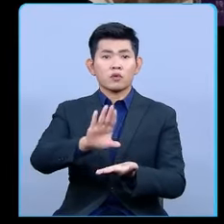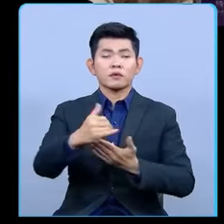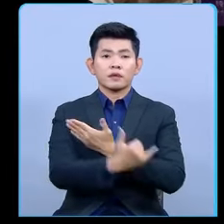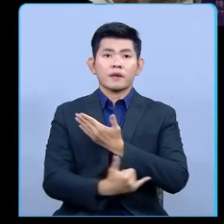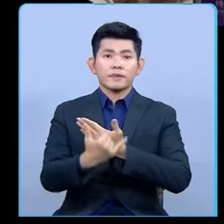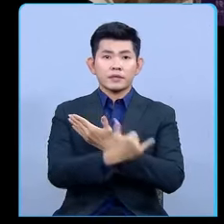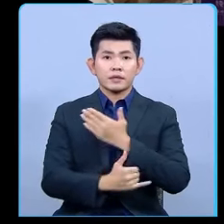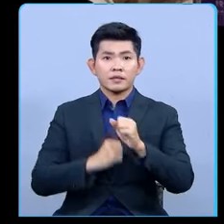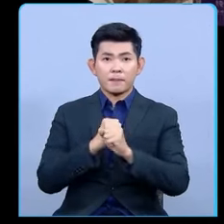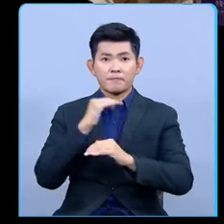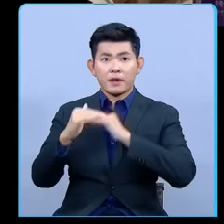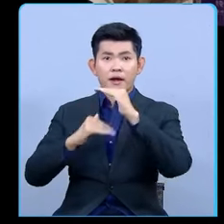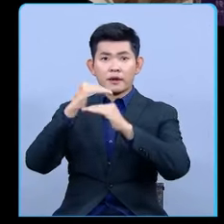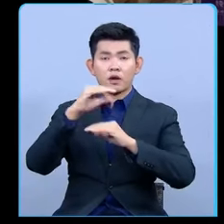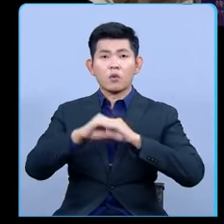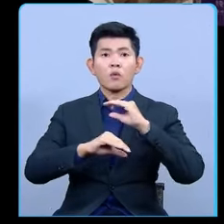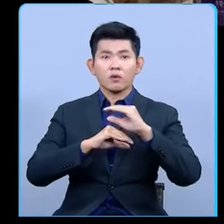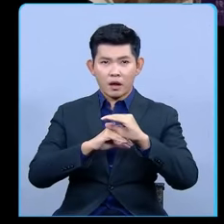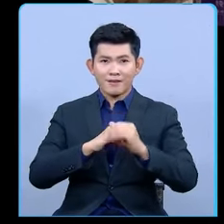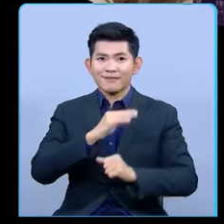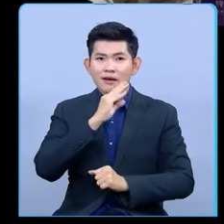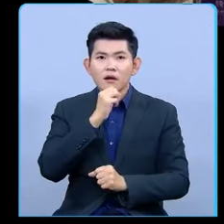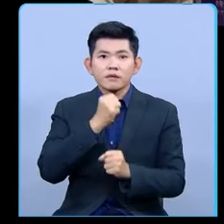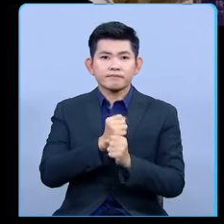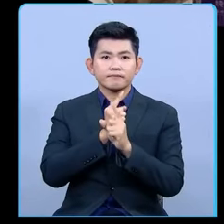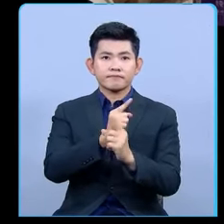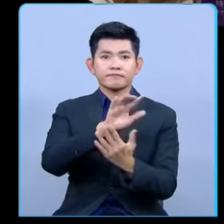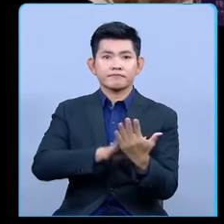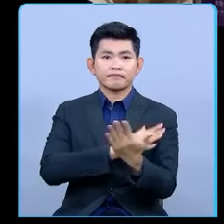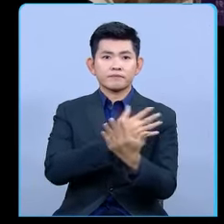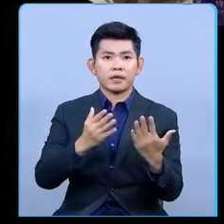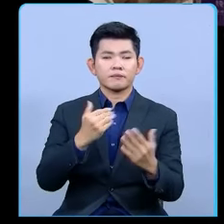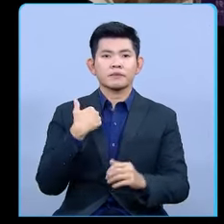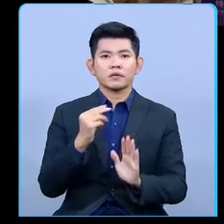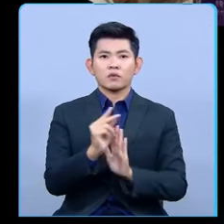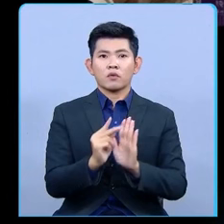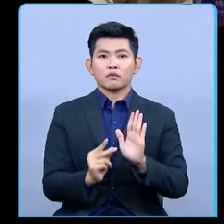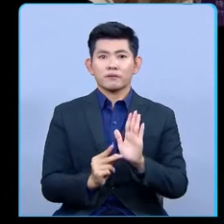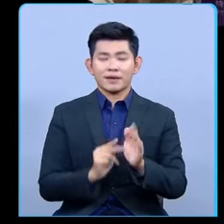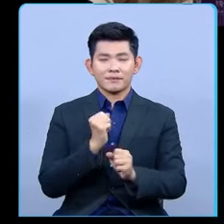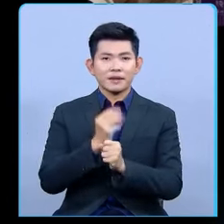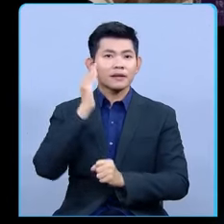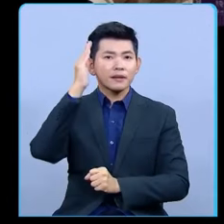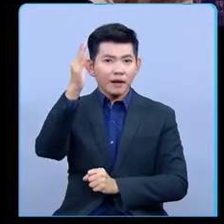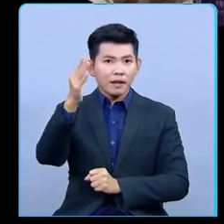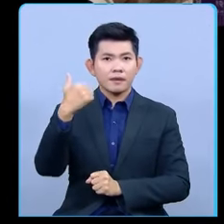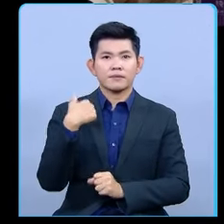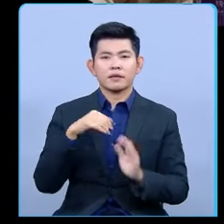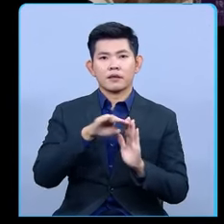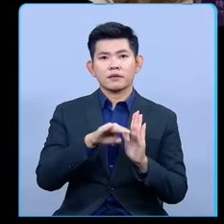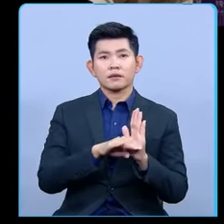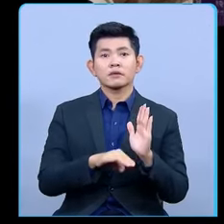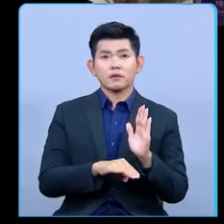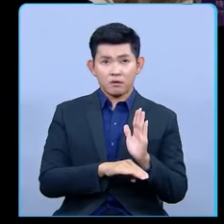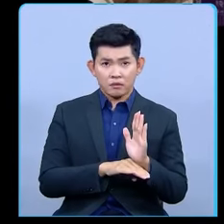การพัฒนาโครงการแลนด์บริดจ์ซึ่งหากเป็นไปตามแผนครับก็จะออกกฎหมายรองรับภายในปีหน้าครับก็จะมีขั้นตอนแล้ว